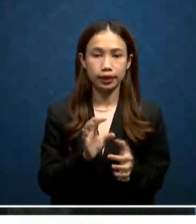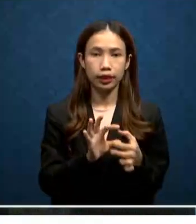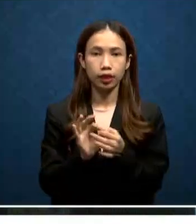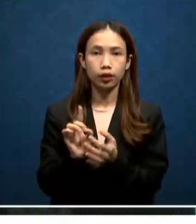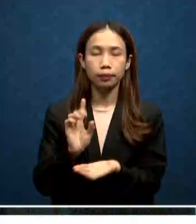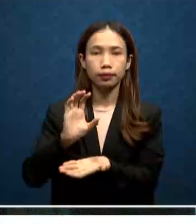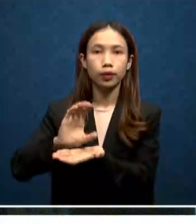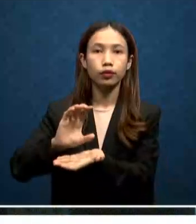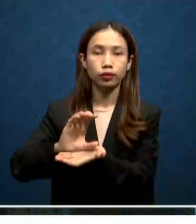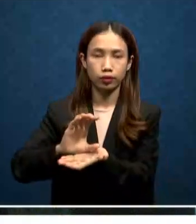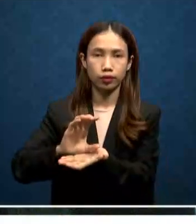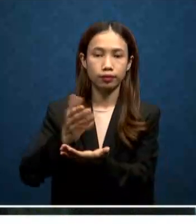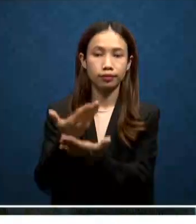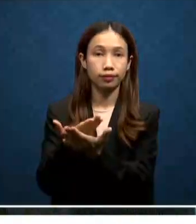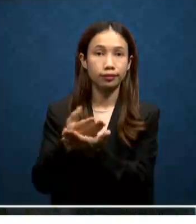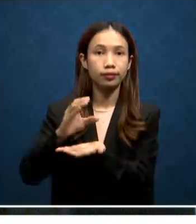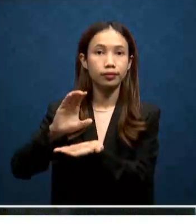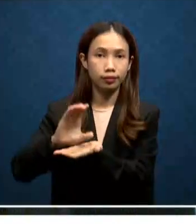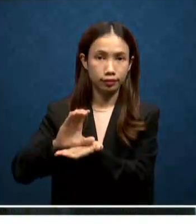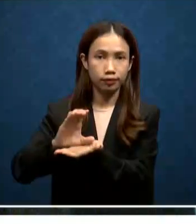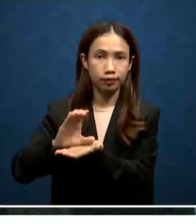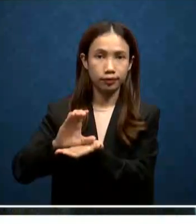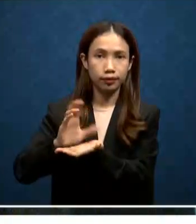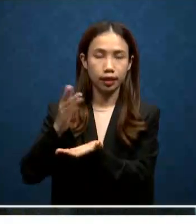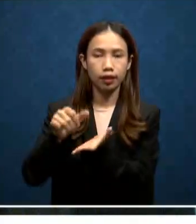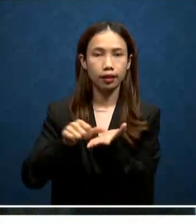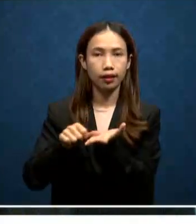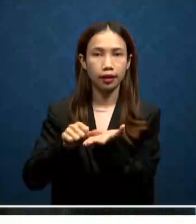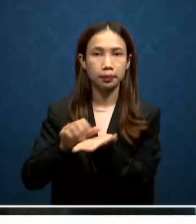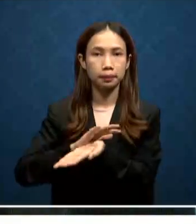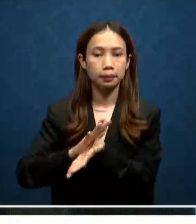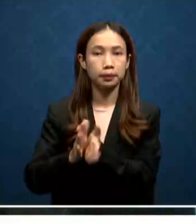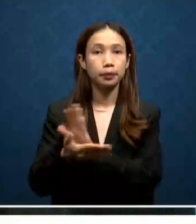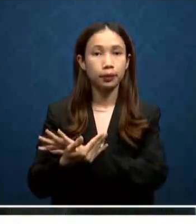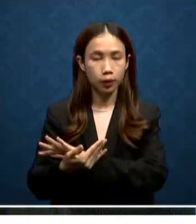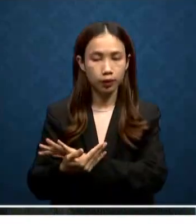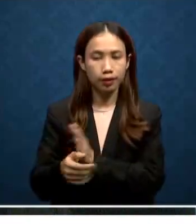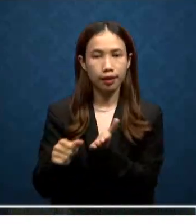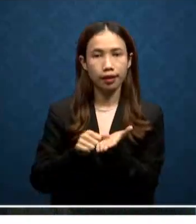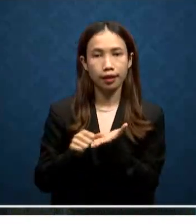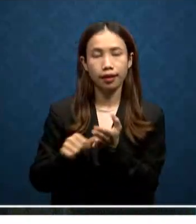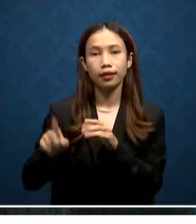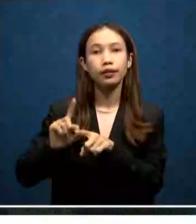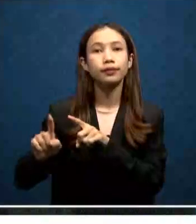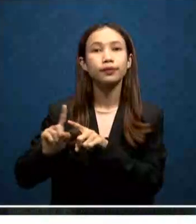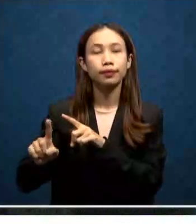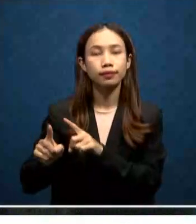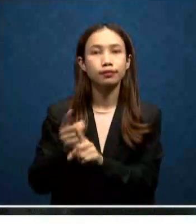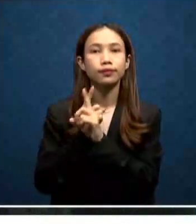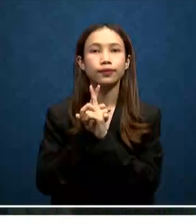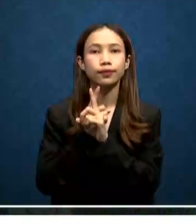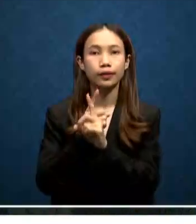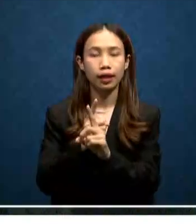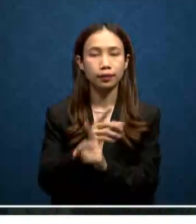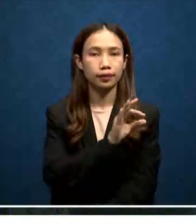ทุนซึ่งได้มีการเอ่อปรับปรุงข้อแก้ไขต่างๆตามที่